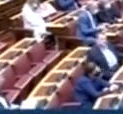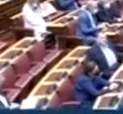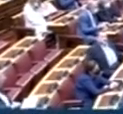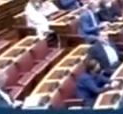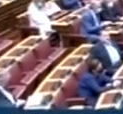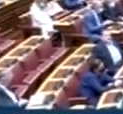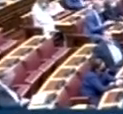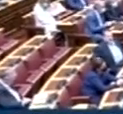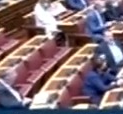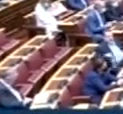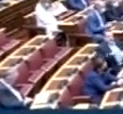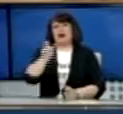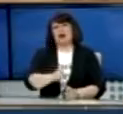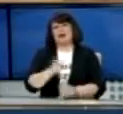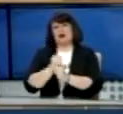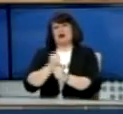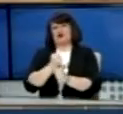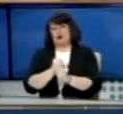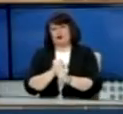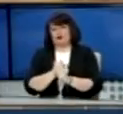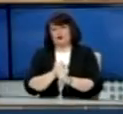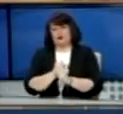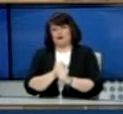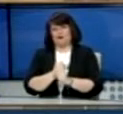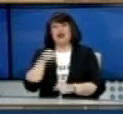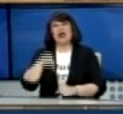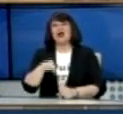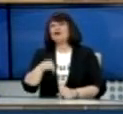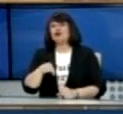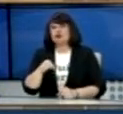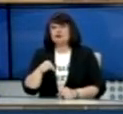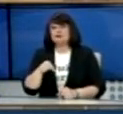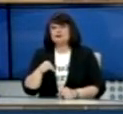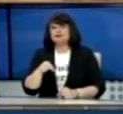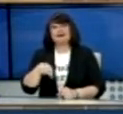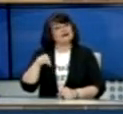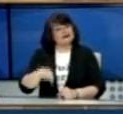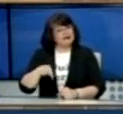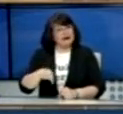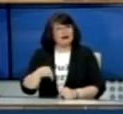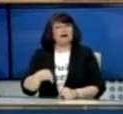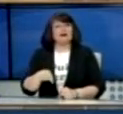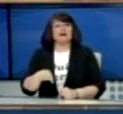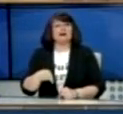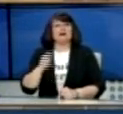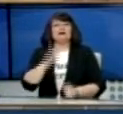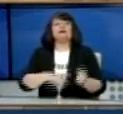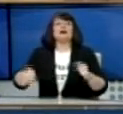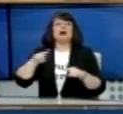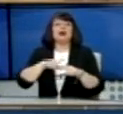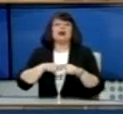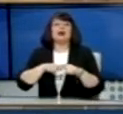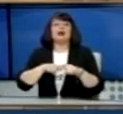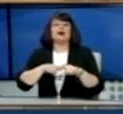ότι συμπεριλαμβάνονται μέσα. Εμείς είπαμε ότι θα υλοποιήσουμε το κυβερνητικό μας πρόγραμμα σε βάθος τετραετίας. Αυτό συνεχίζουμε να κάνουμε.